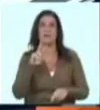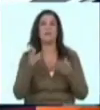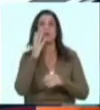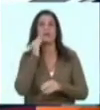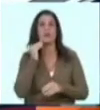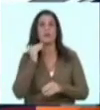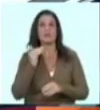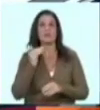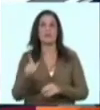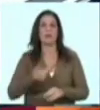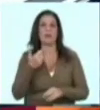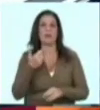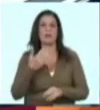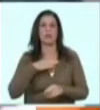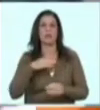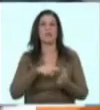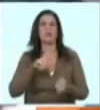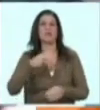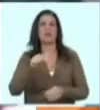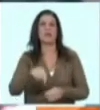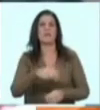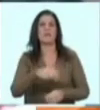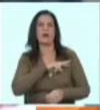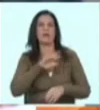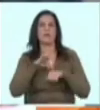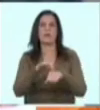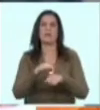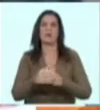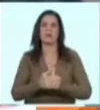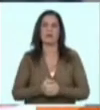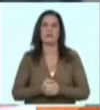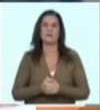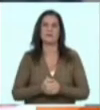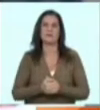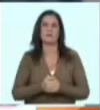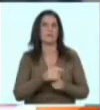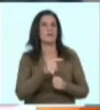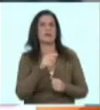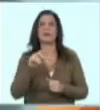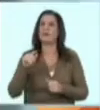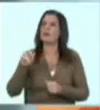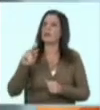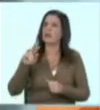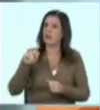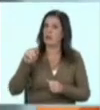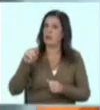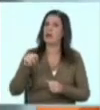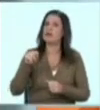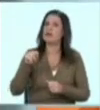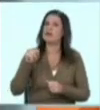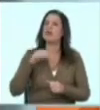מאוד מרוצים. בינתיים אנחנו מסתכלים, אתם לוקחים... תהיה פה מנהיגות. אתם לוקחים משרדים שההמשכיות... שתהיה לטובת אזרחי ישראל,